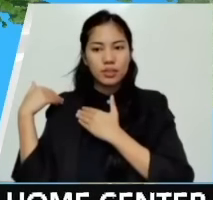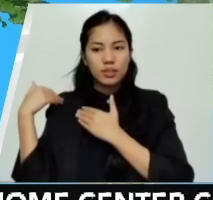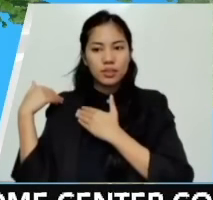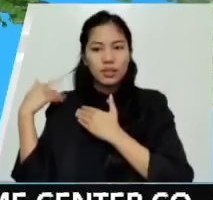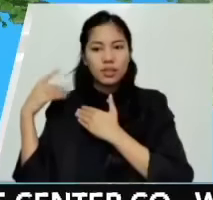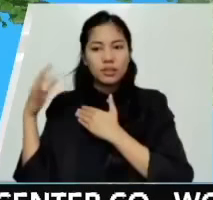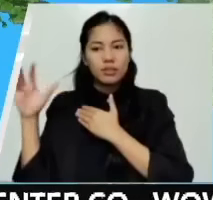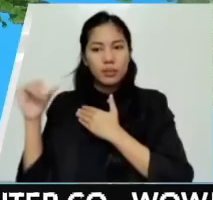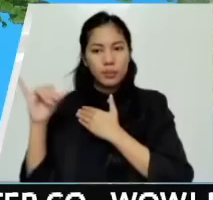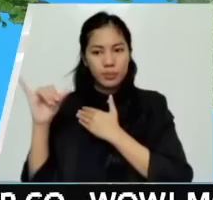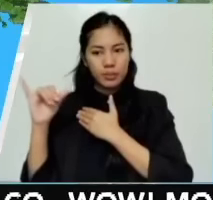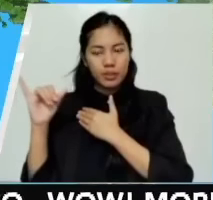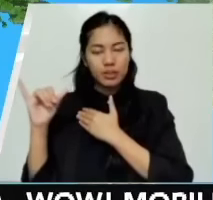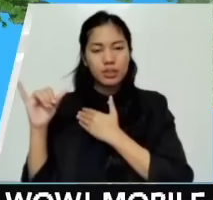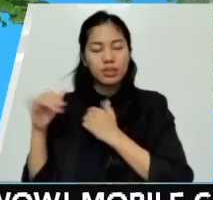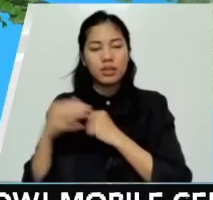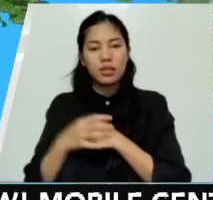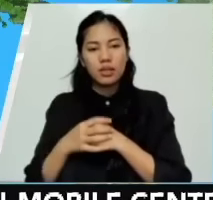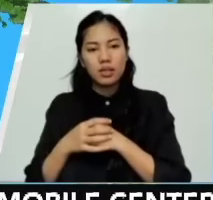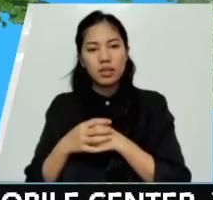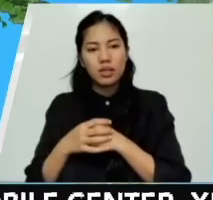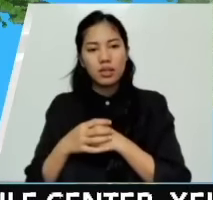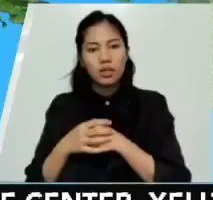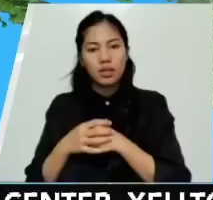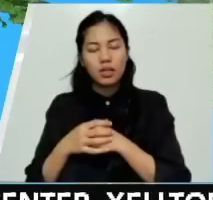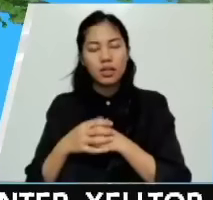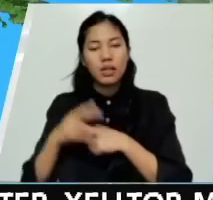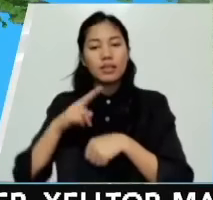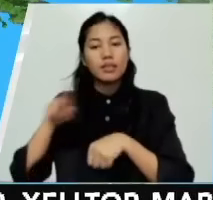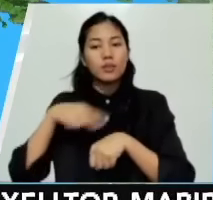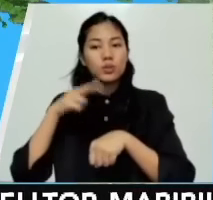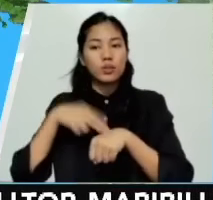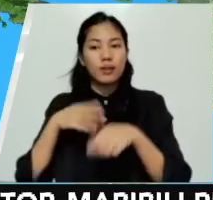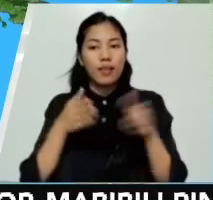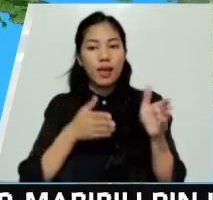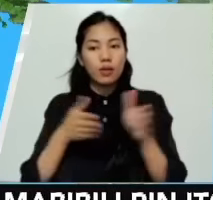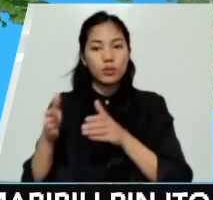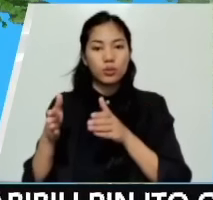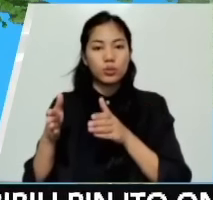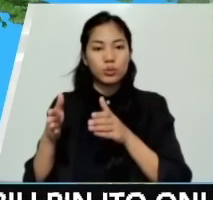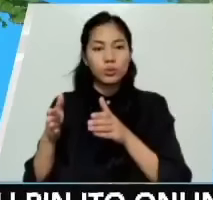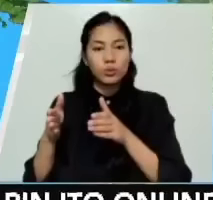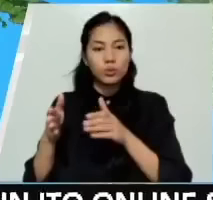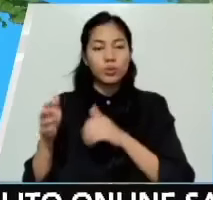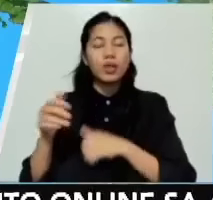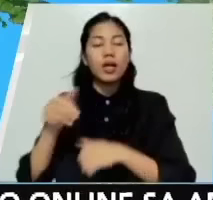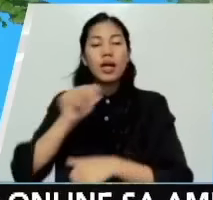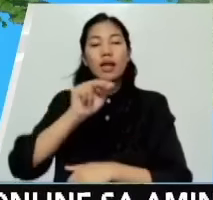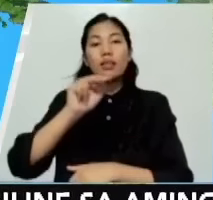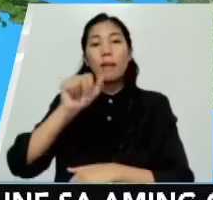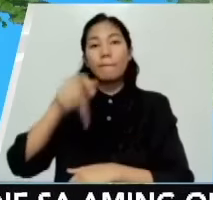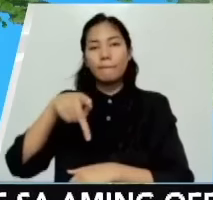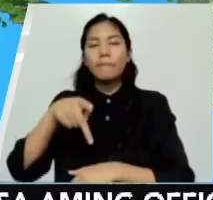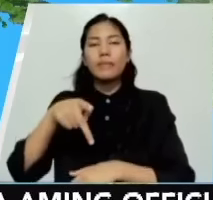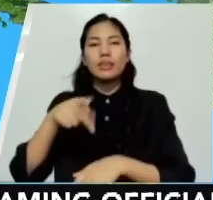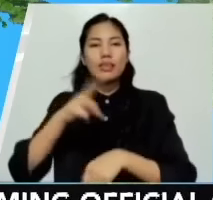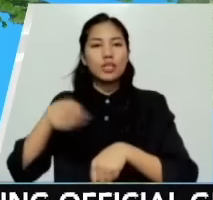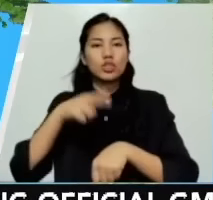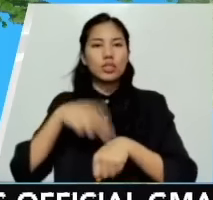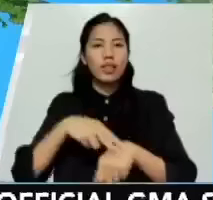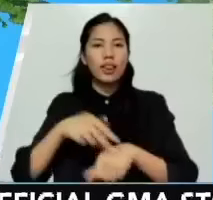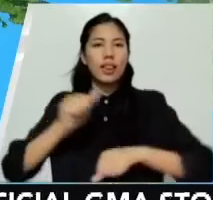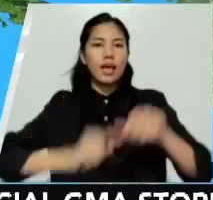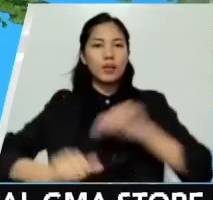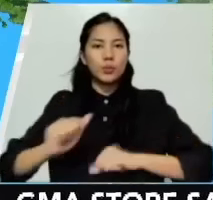yung NAP, no, yung National Action Plan na magiging strategic action plan, may re-refine po yun para mas maging responsive po siya.